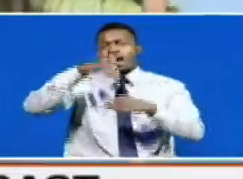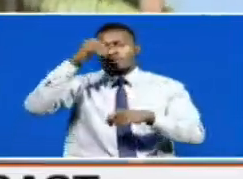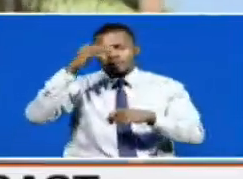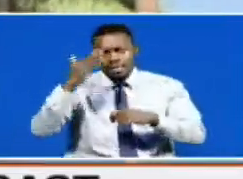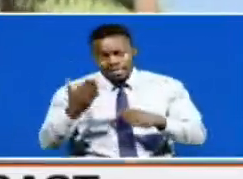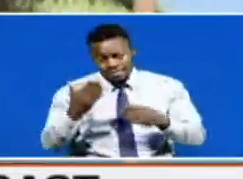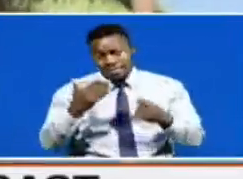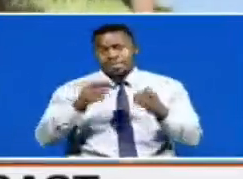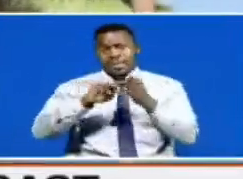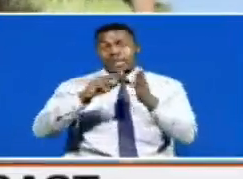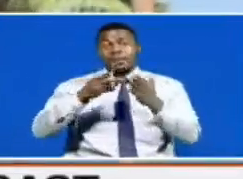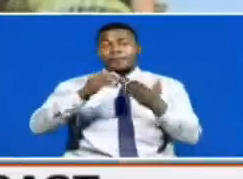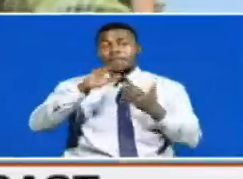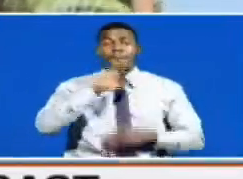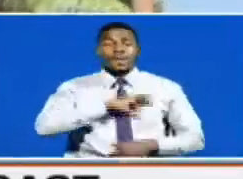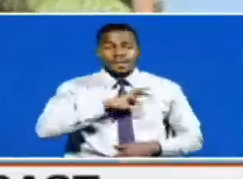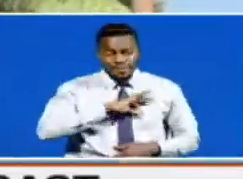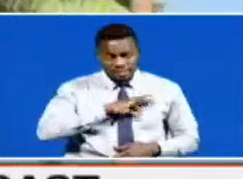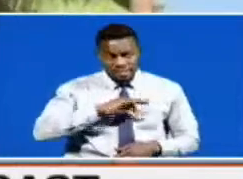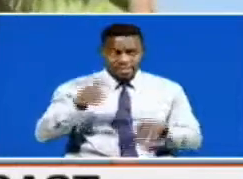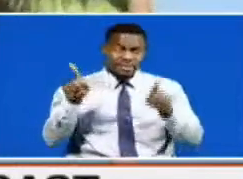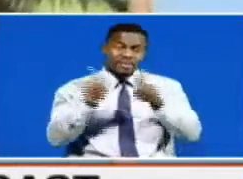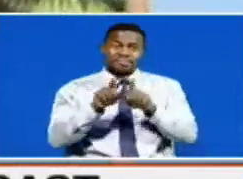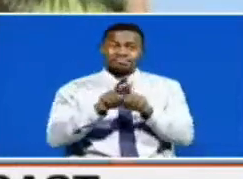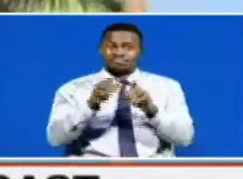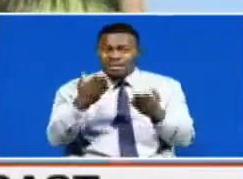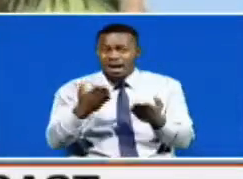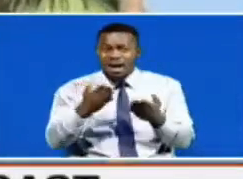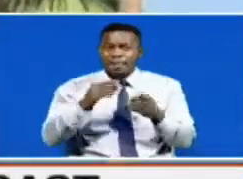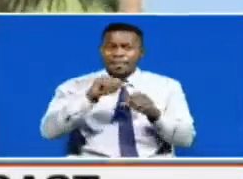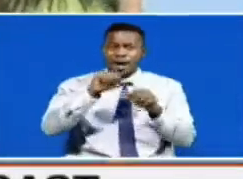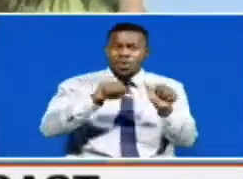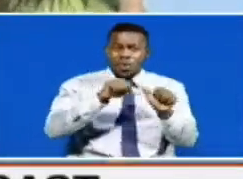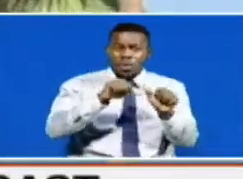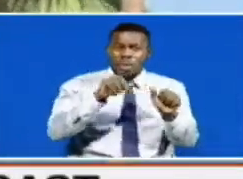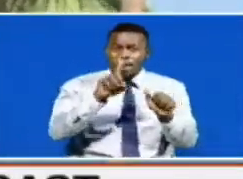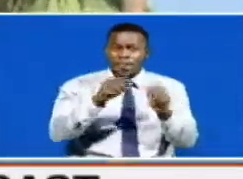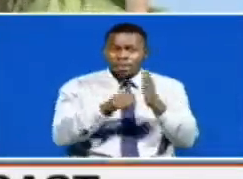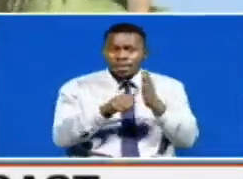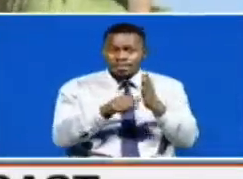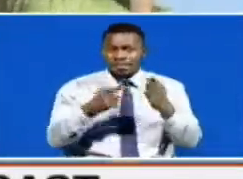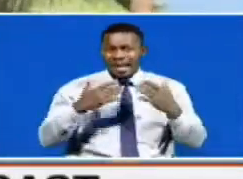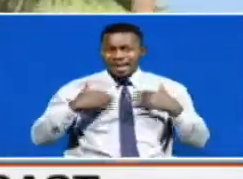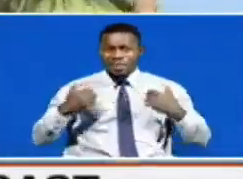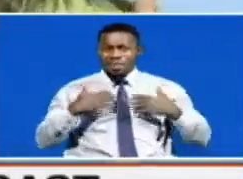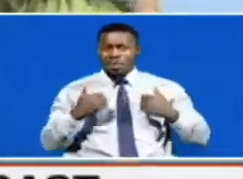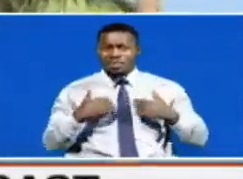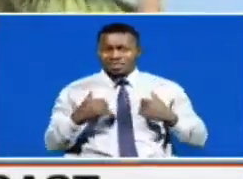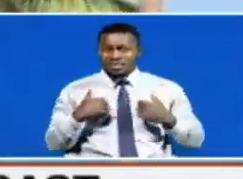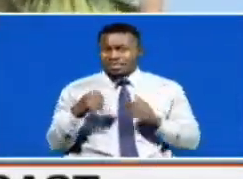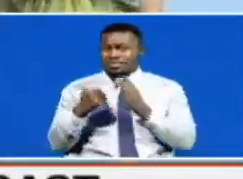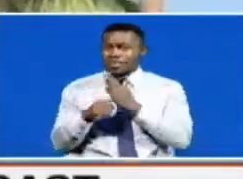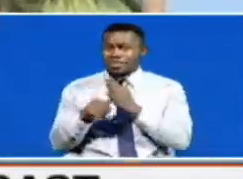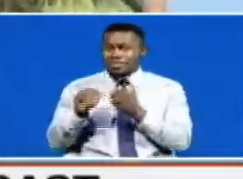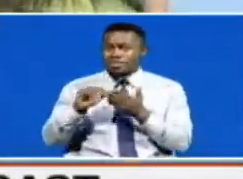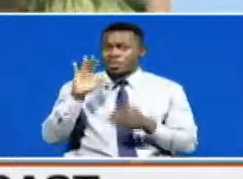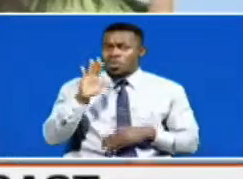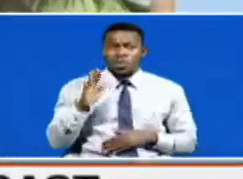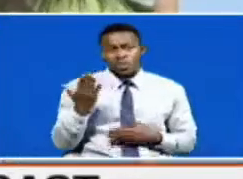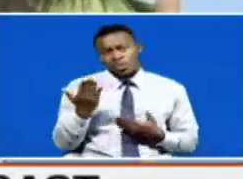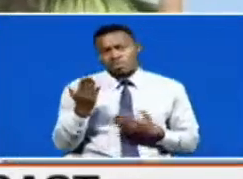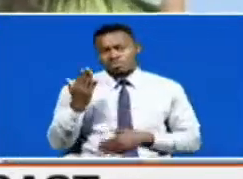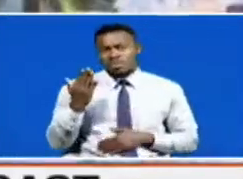Gavana Achani, tabu kubwa pia ya Kilifi ni mambo ya matatizo ya wanyama pori ambayo tunapakana mpaka wa mbuga